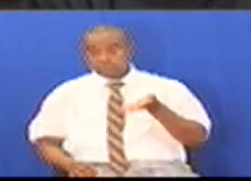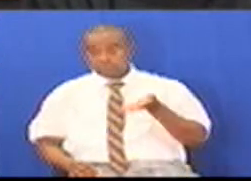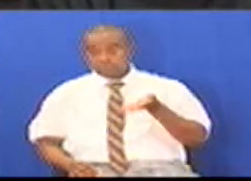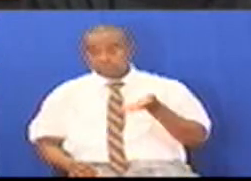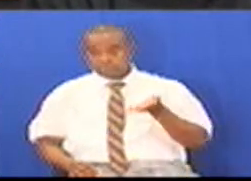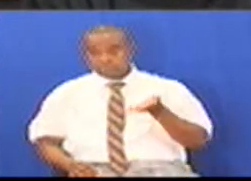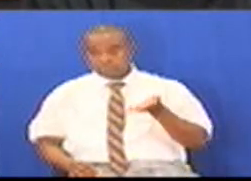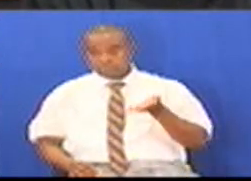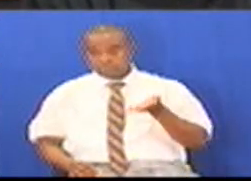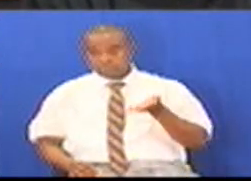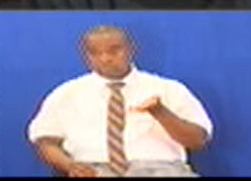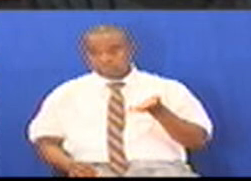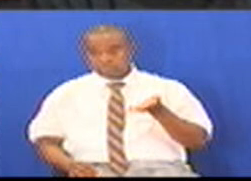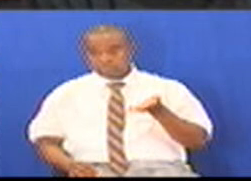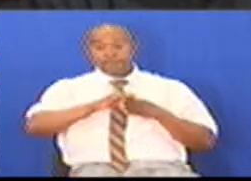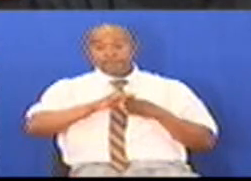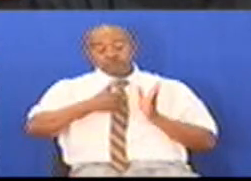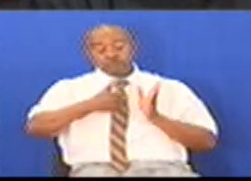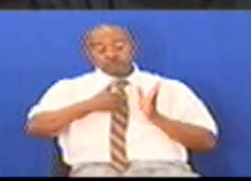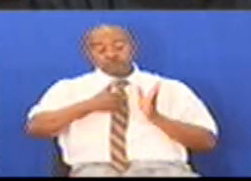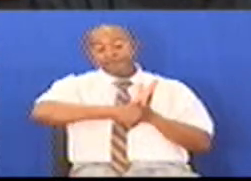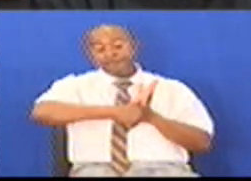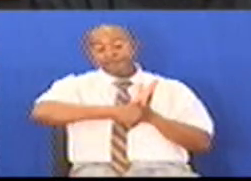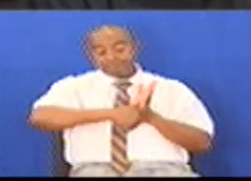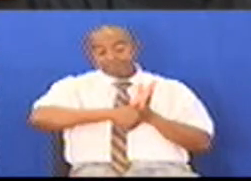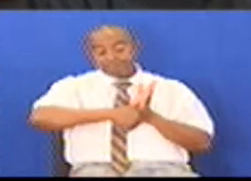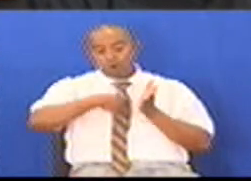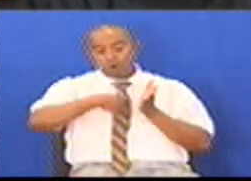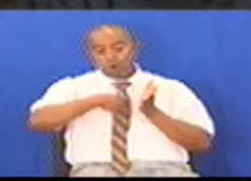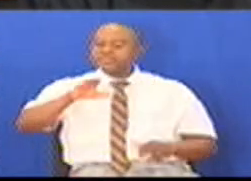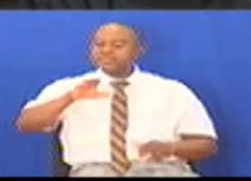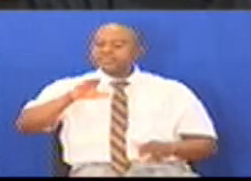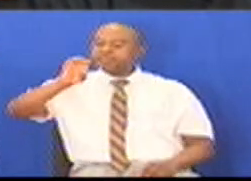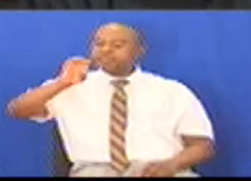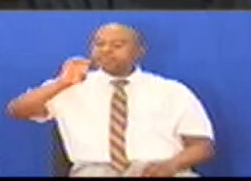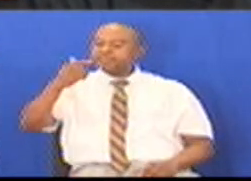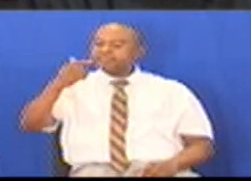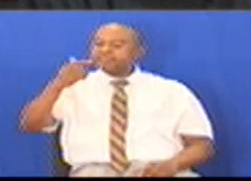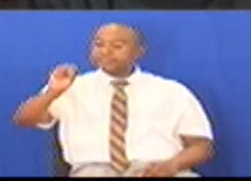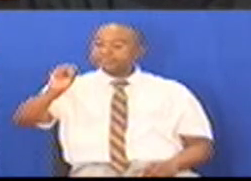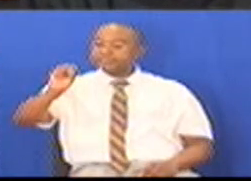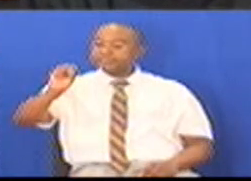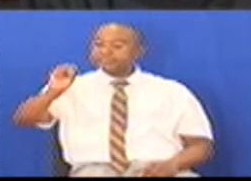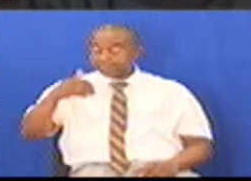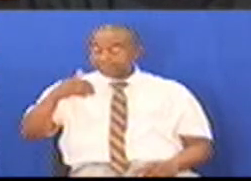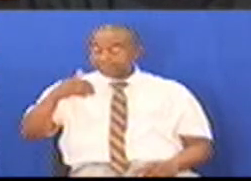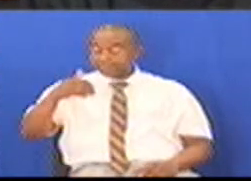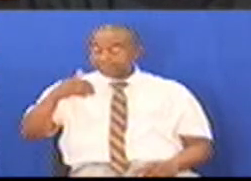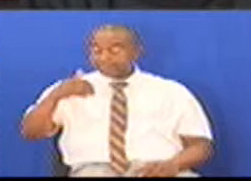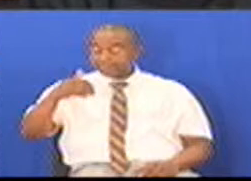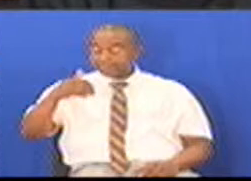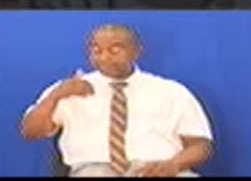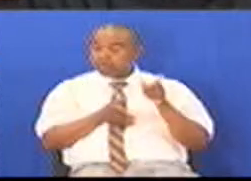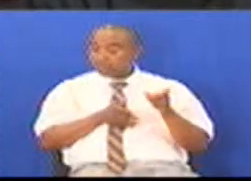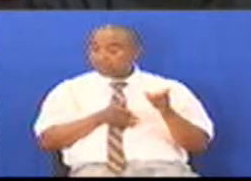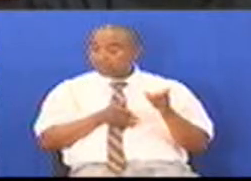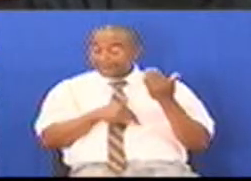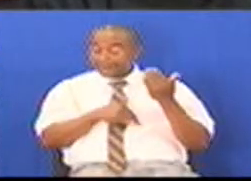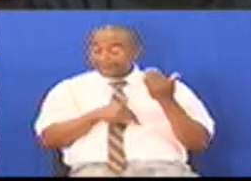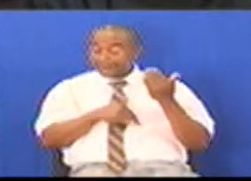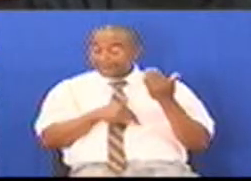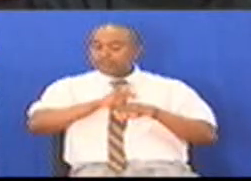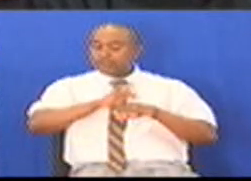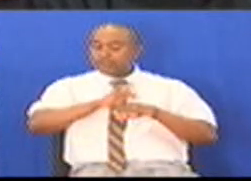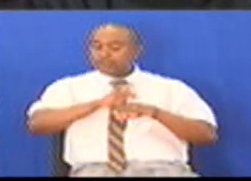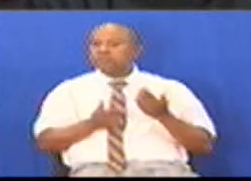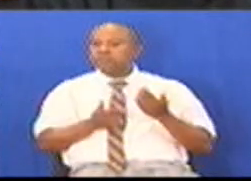matumizi ya mfumo wa stempu za kodi za electronic ETS, Mheshimiwa Spika, moja ya tatizo kubwa ambalo linaikabili nchi yetu ni